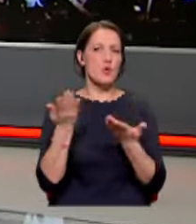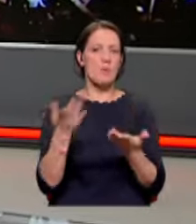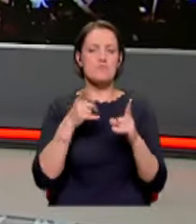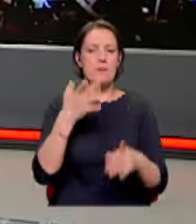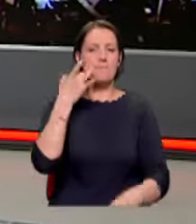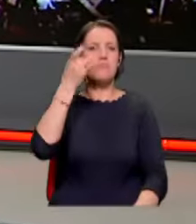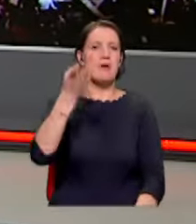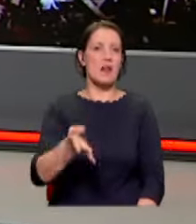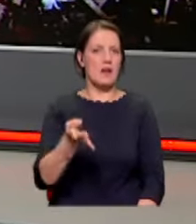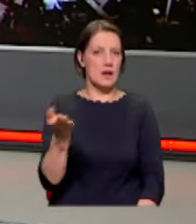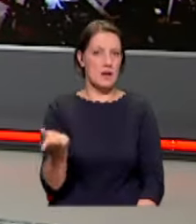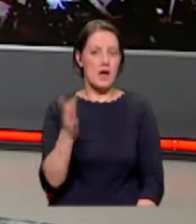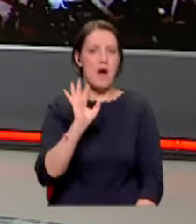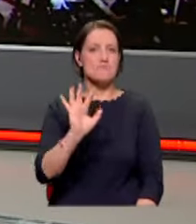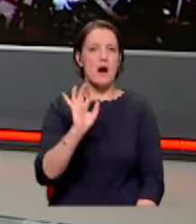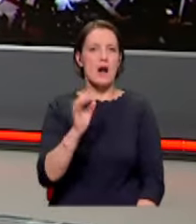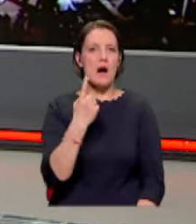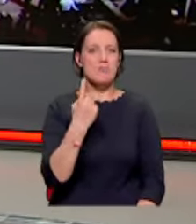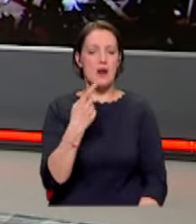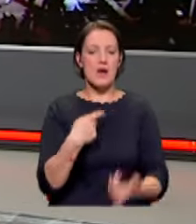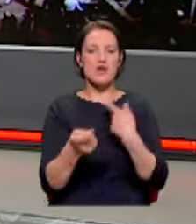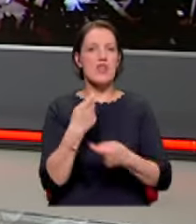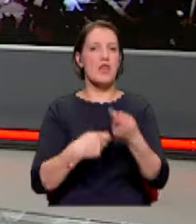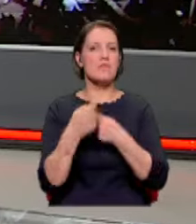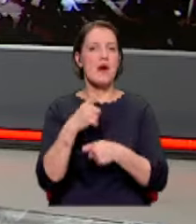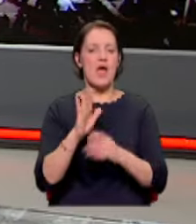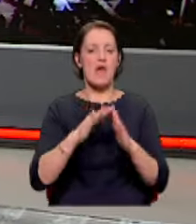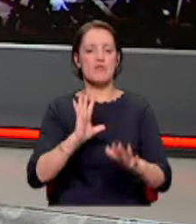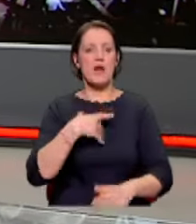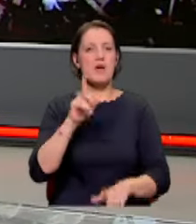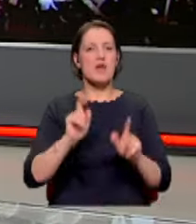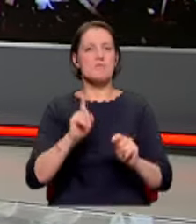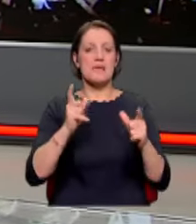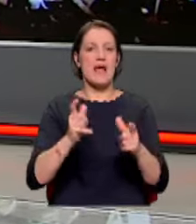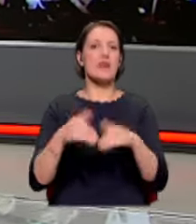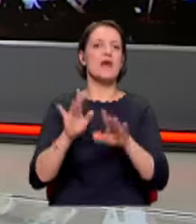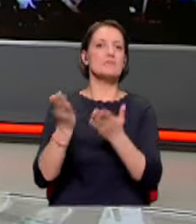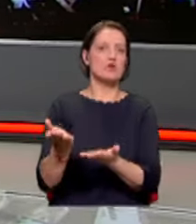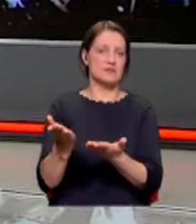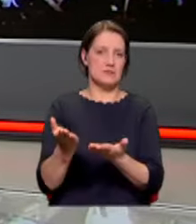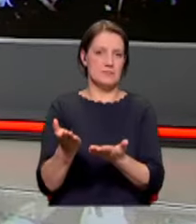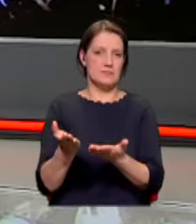Burada belli ki böyle bir işletmeye ev sahipliği yapacak bir mekan değil burası.